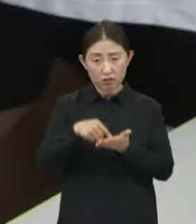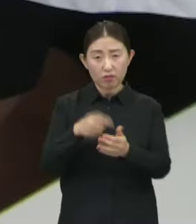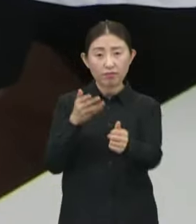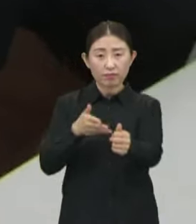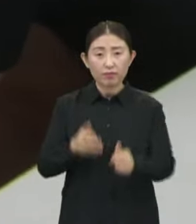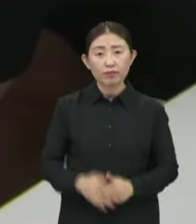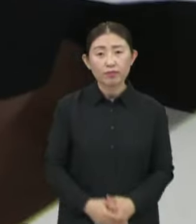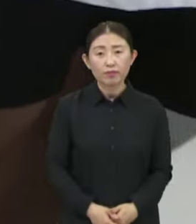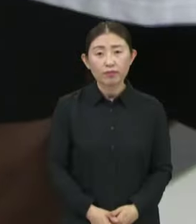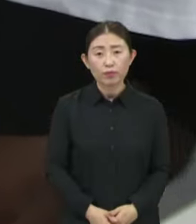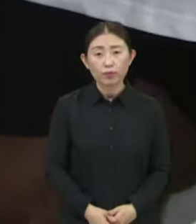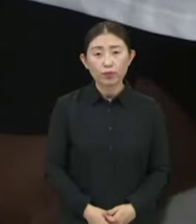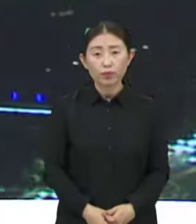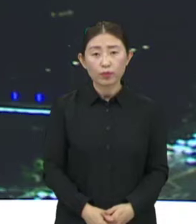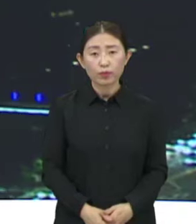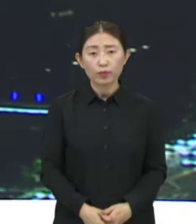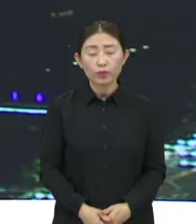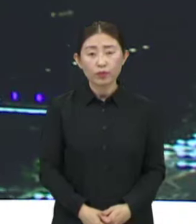신청하면 됩니다.